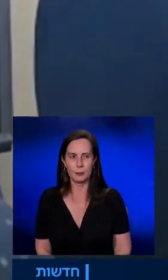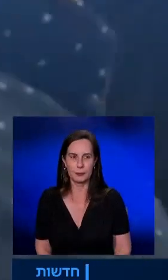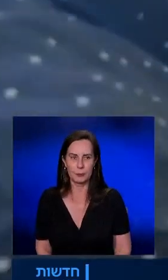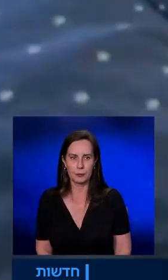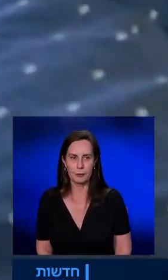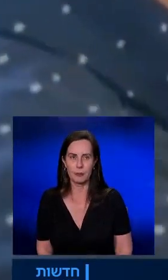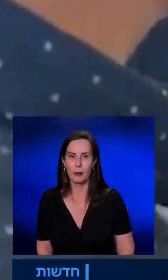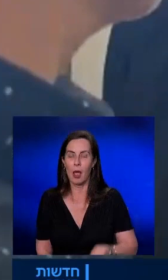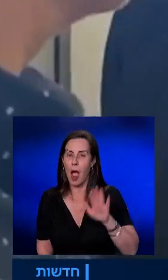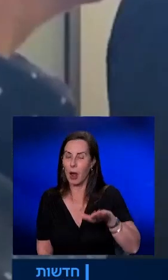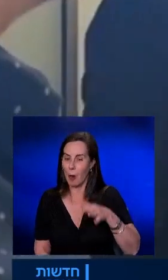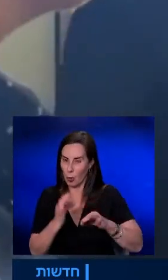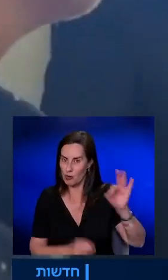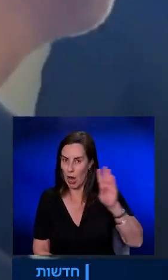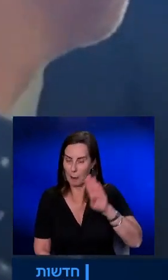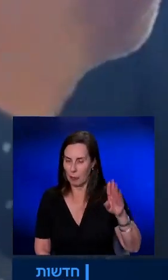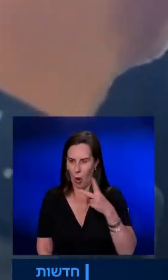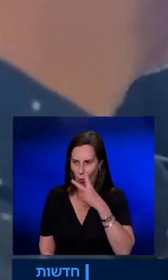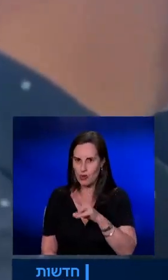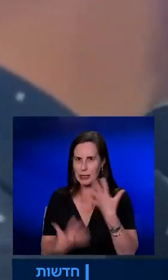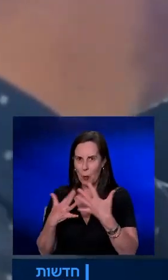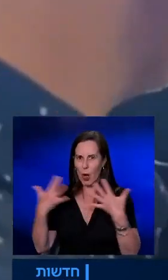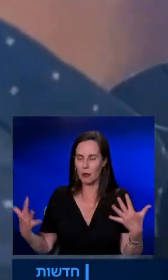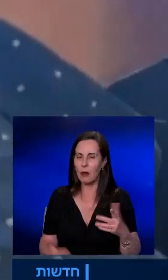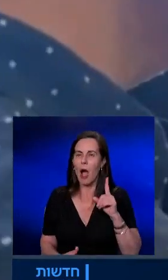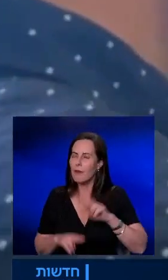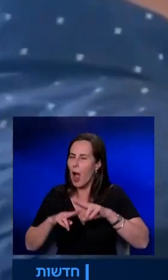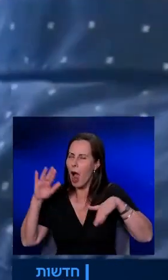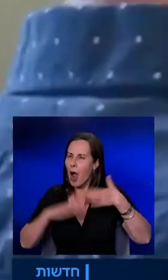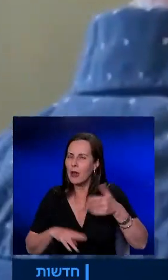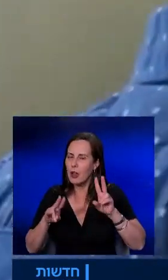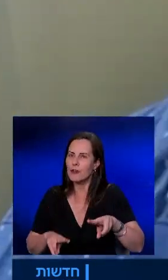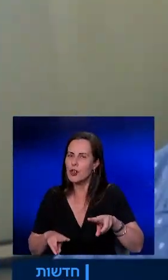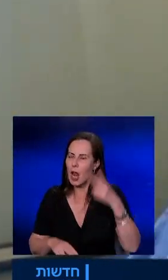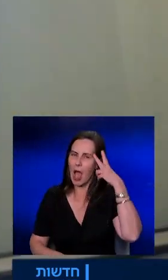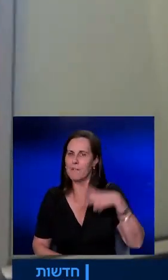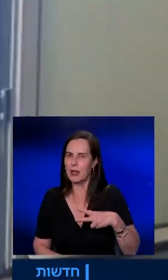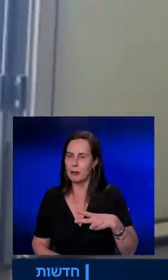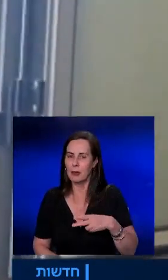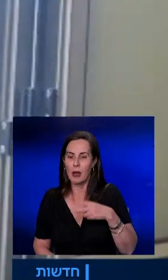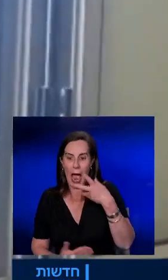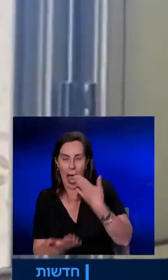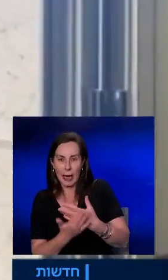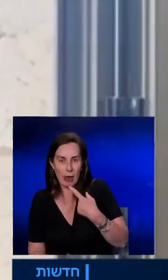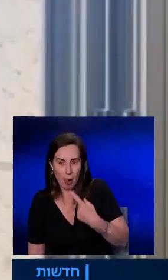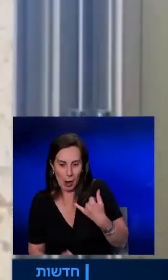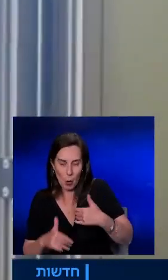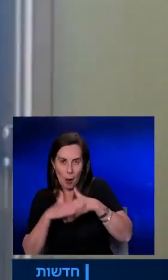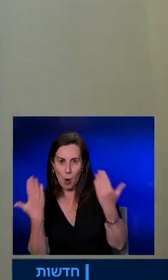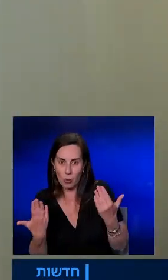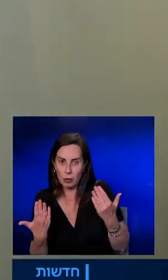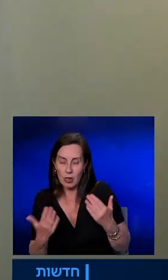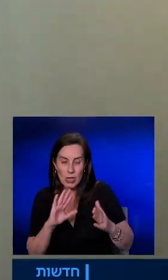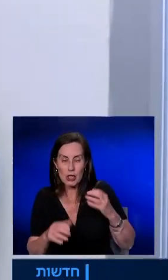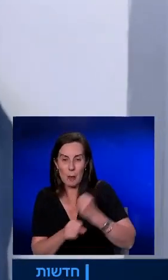גם צוותי ההגנה והתביעה ראו שיש דרמה, אבל רק אחר כך ניתן היה להבין. פילבר אומר למעשה הבוקר שאת תנועת